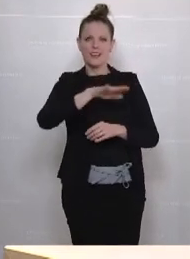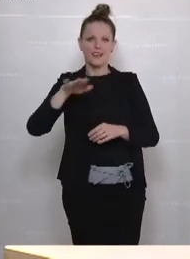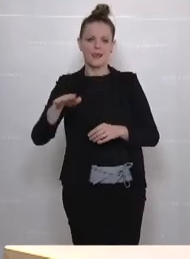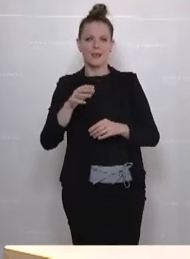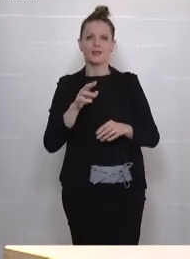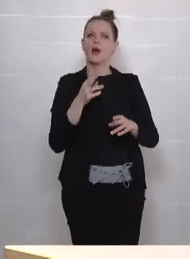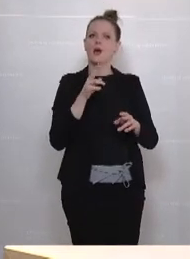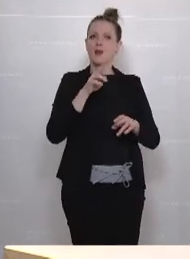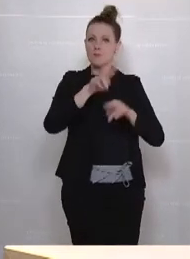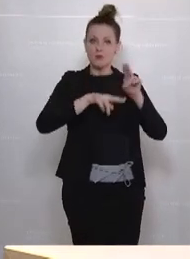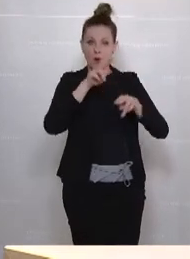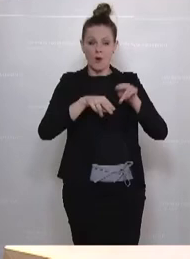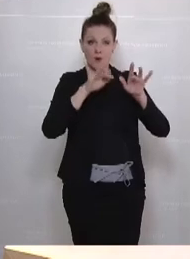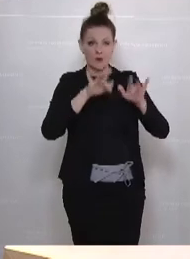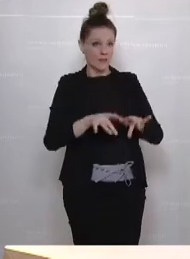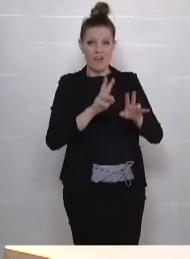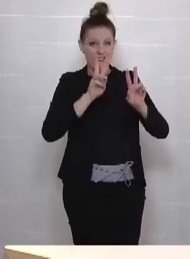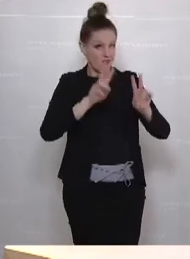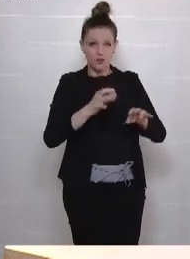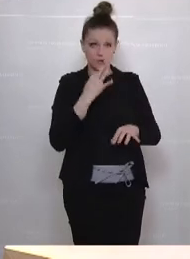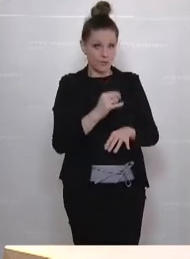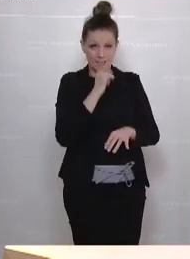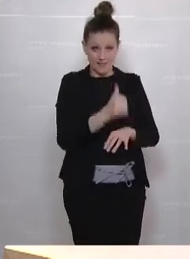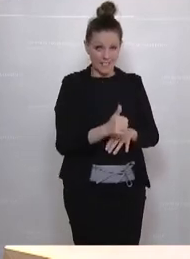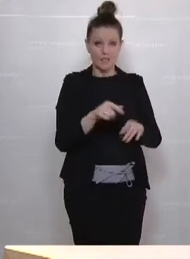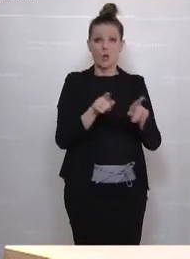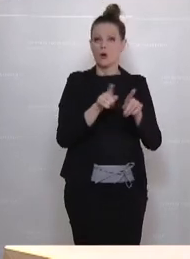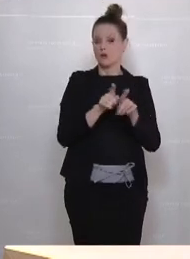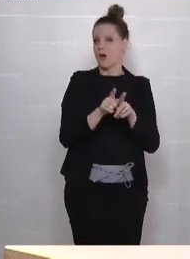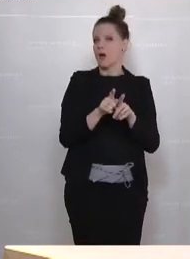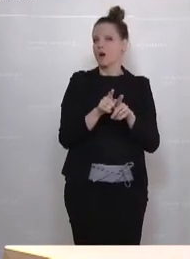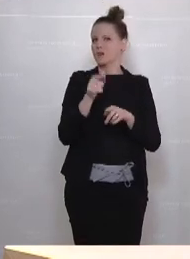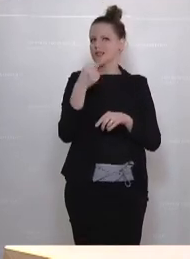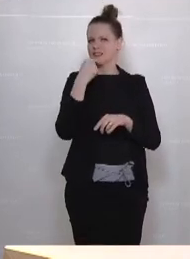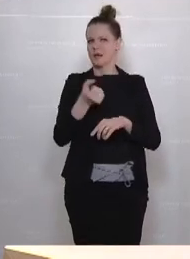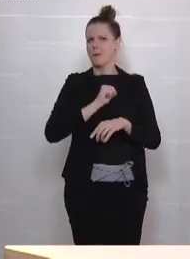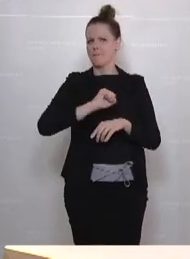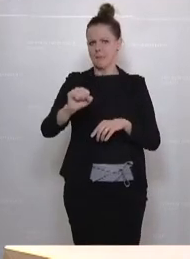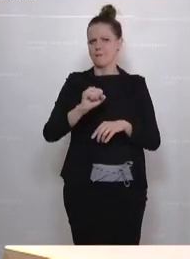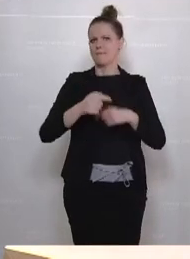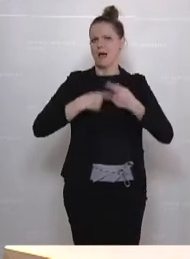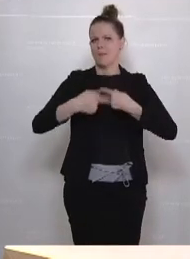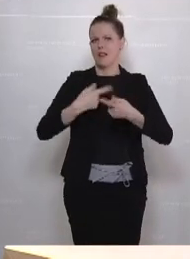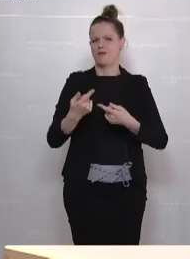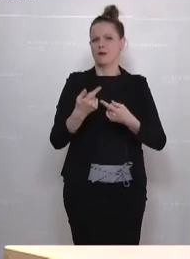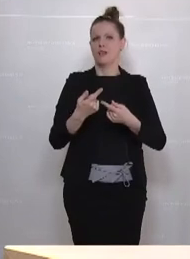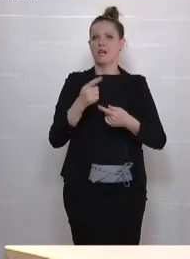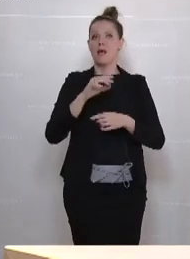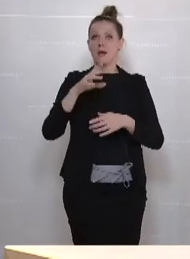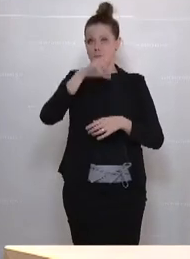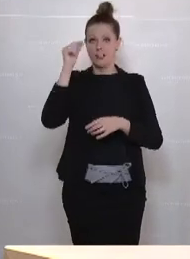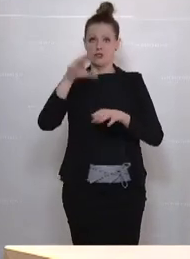Wir wissen inzwischen, dass es nicht funktioniert. Und wir wissen auch, Sie haben damals gesagt, das würde schneller gehen, als Menschen aufnehmen.